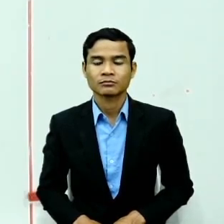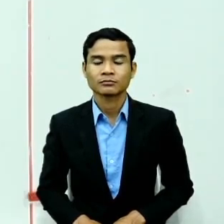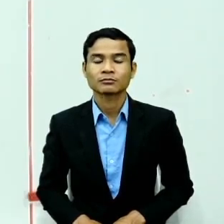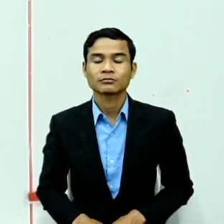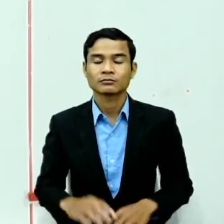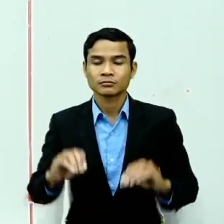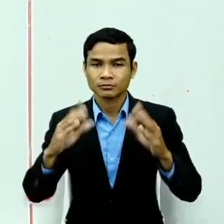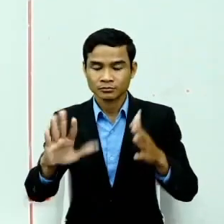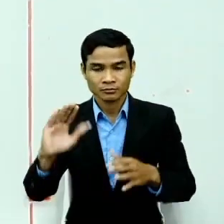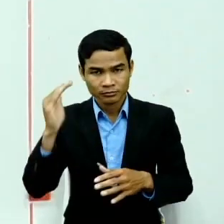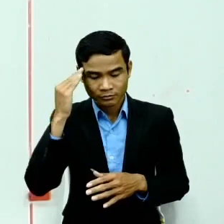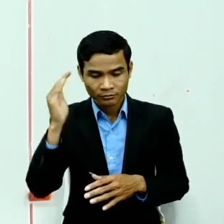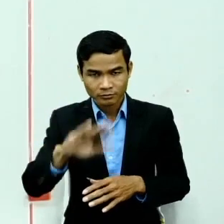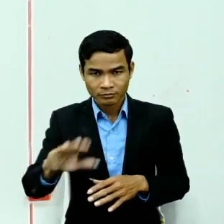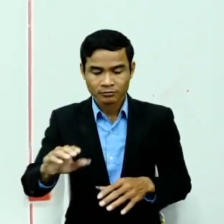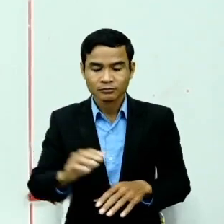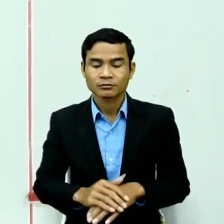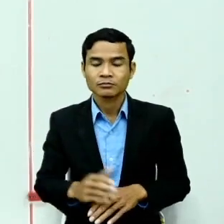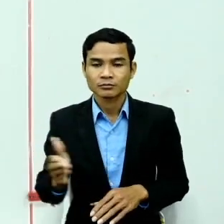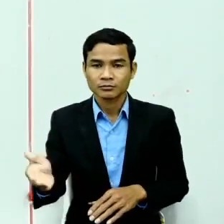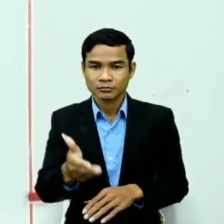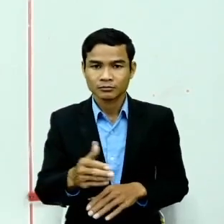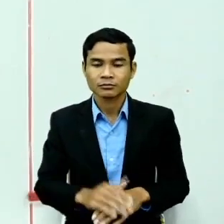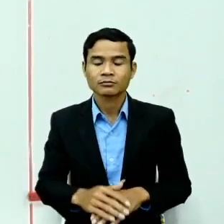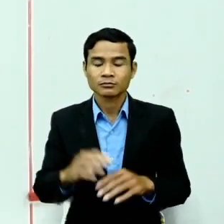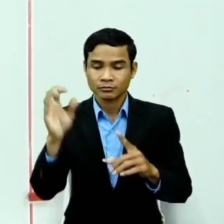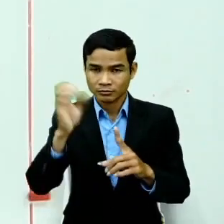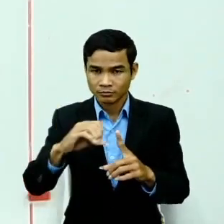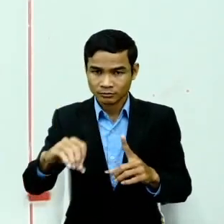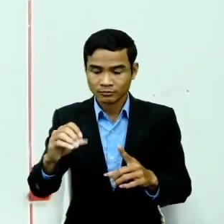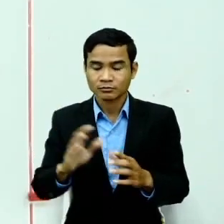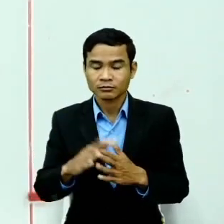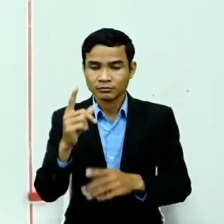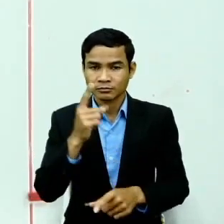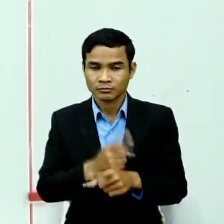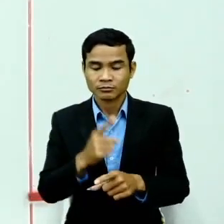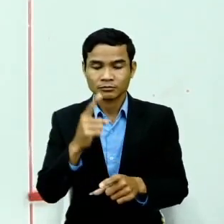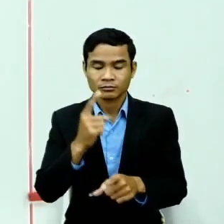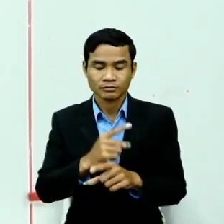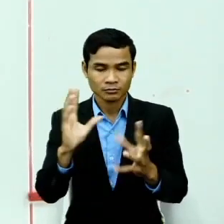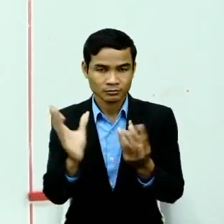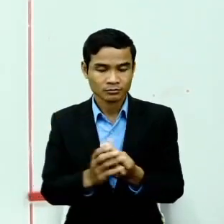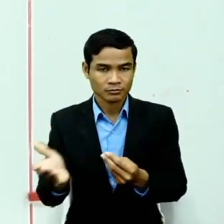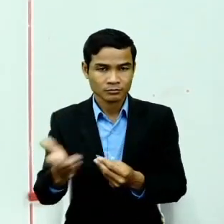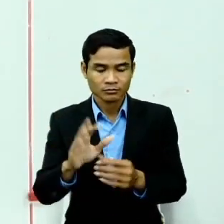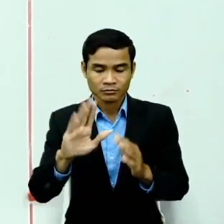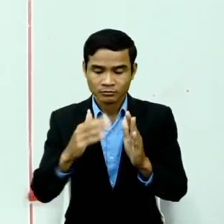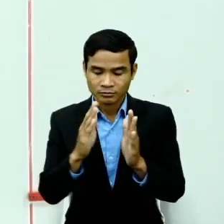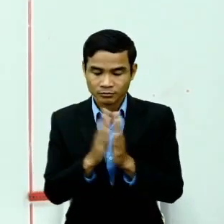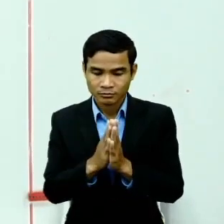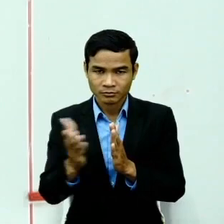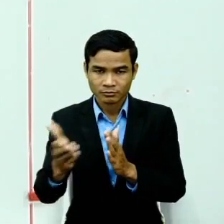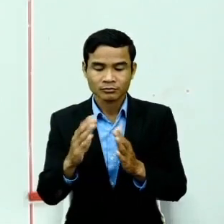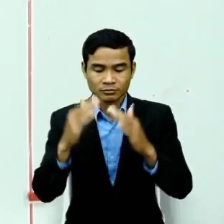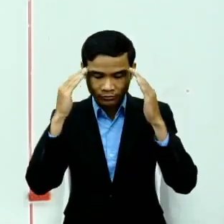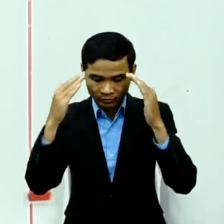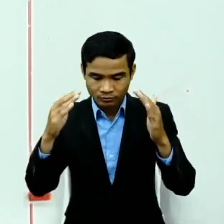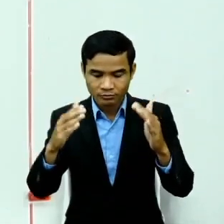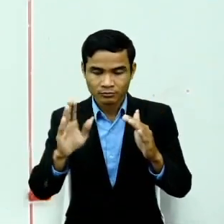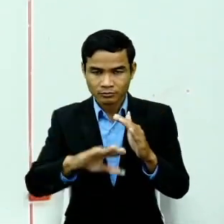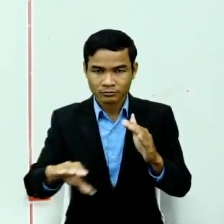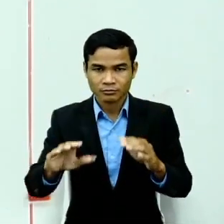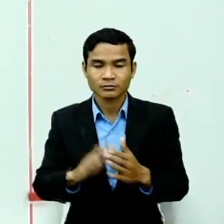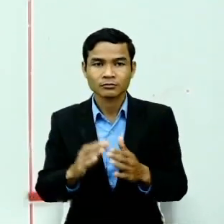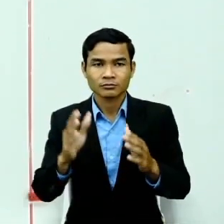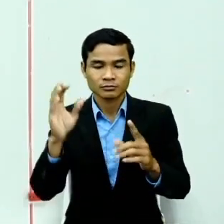chà nè cô sang khâm thá con tặng ọc nít chà tay là bác ban trầm trời cướp cục nè chà ọc con chan xong rập ca cho rúm